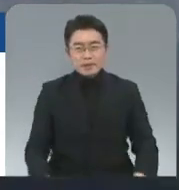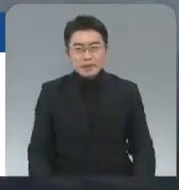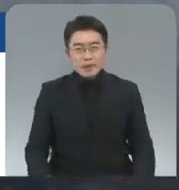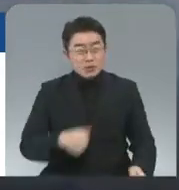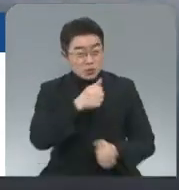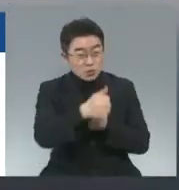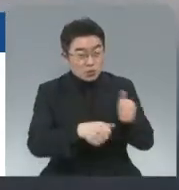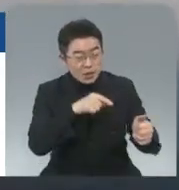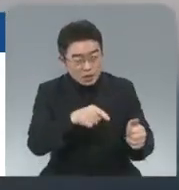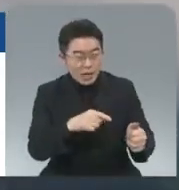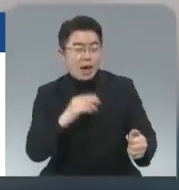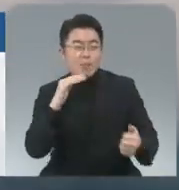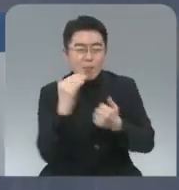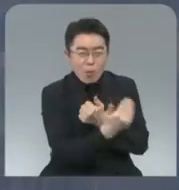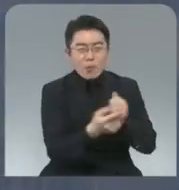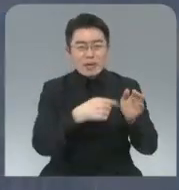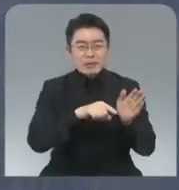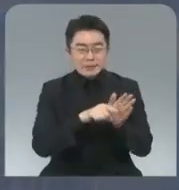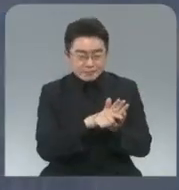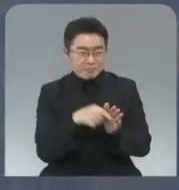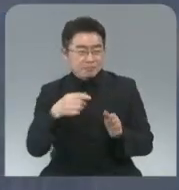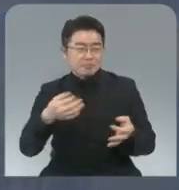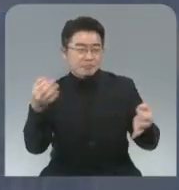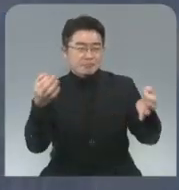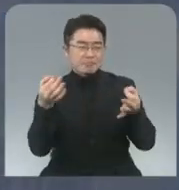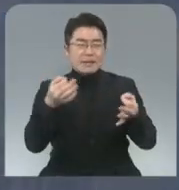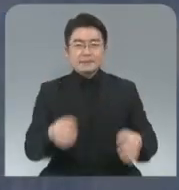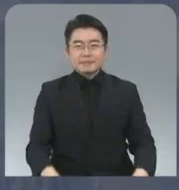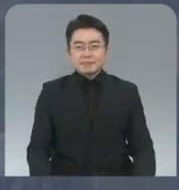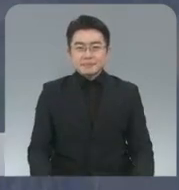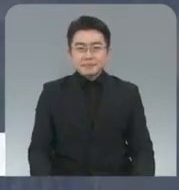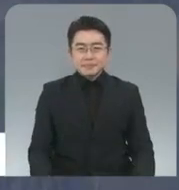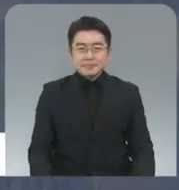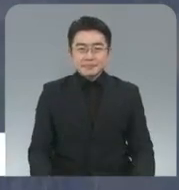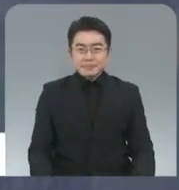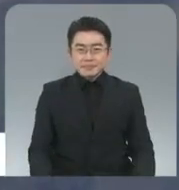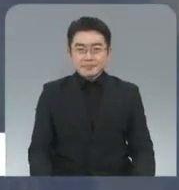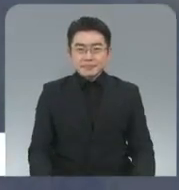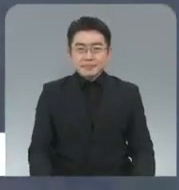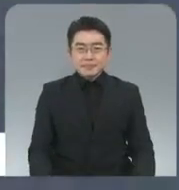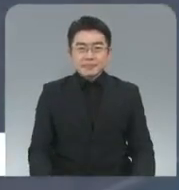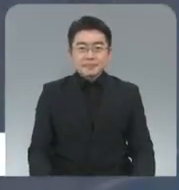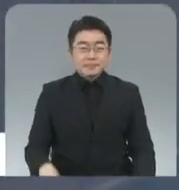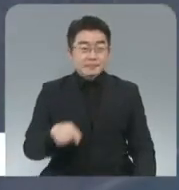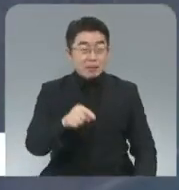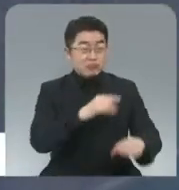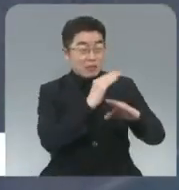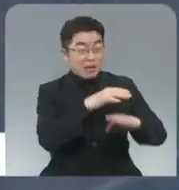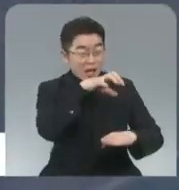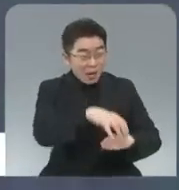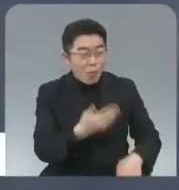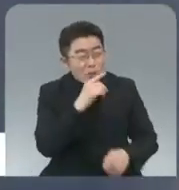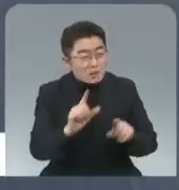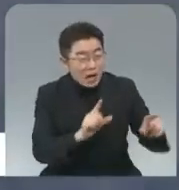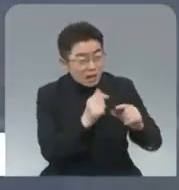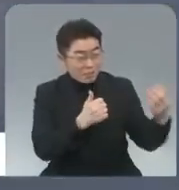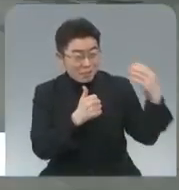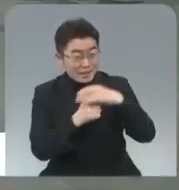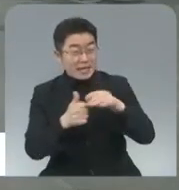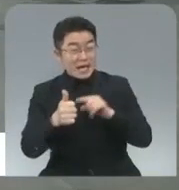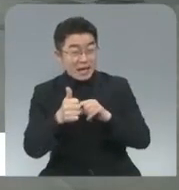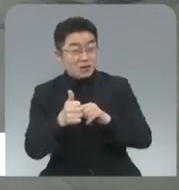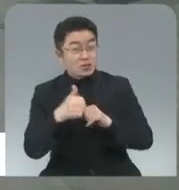trên dòng son giải thích việc ông Kim cùng con gái thị sát vụ phóng tên lửa còn có hiệu quả Nhằm để người dân miền Bắc thấy được rằng